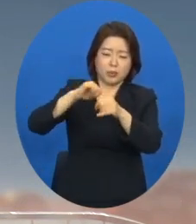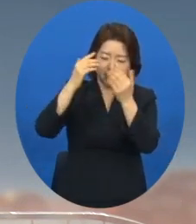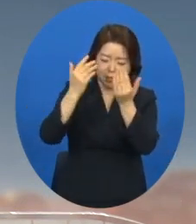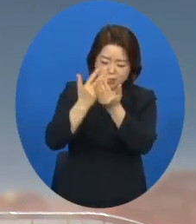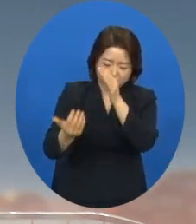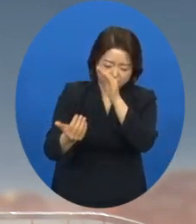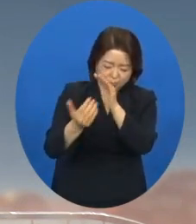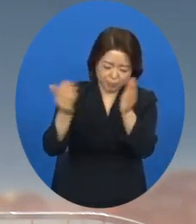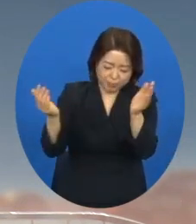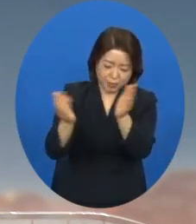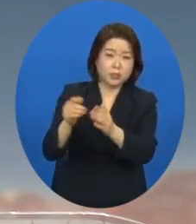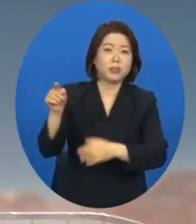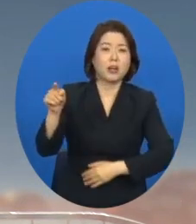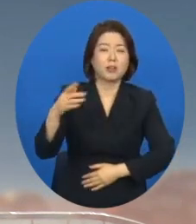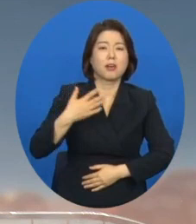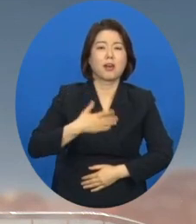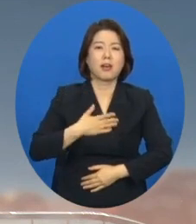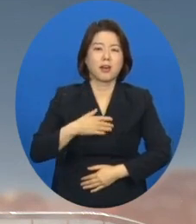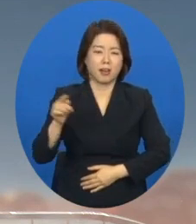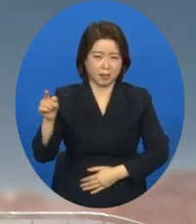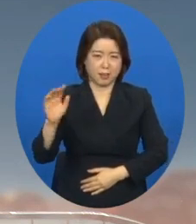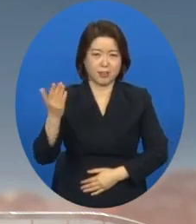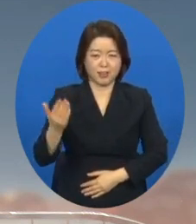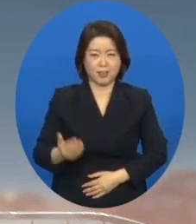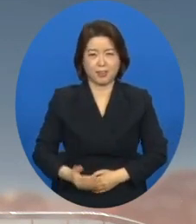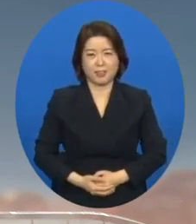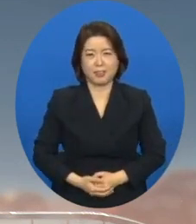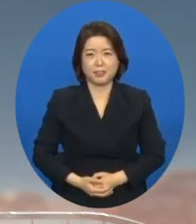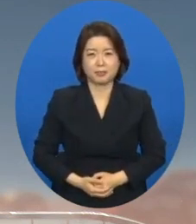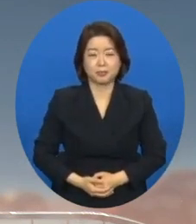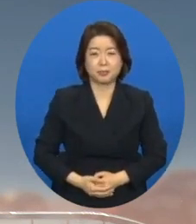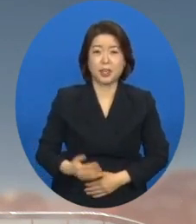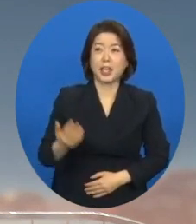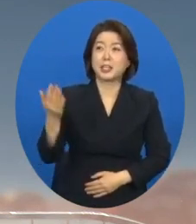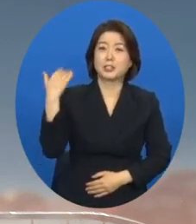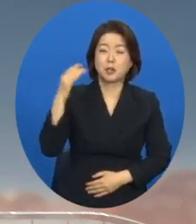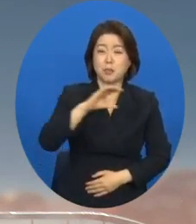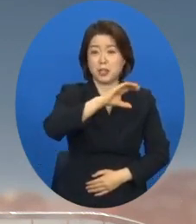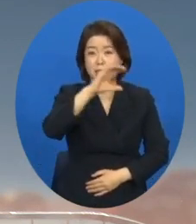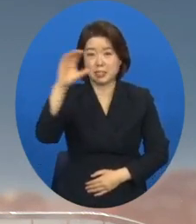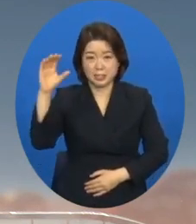것입니다. 지난 우리 성탄 전야제 때